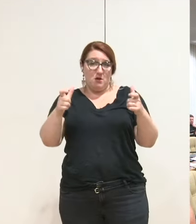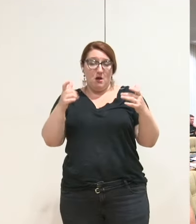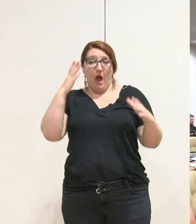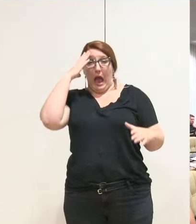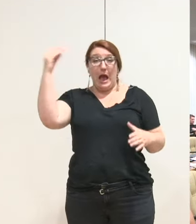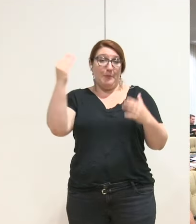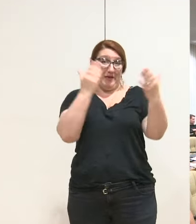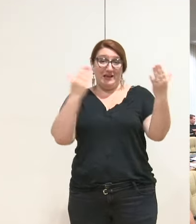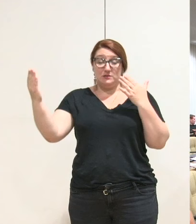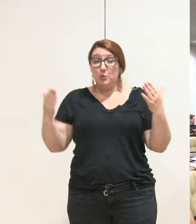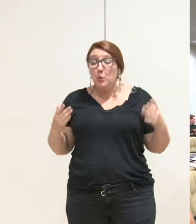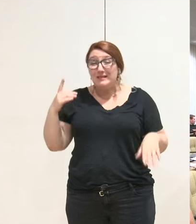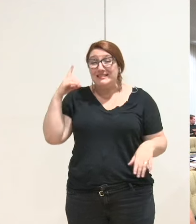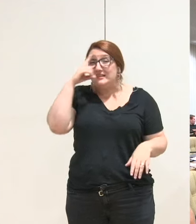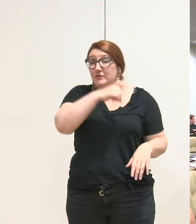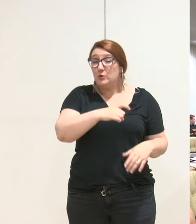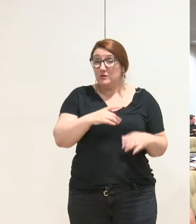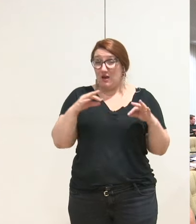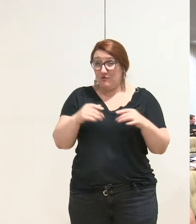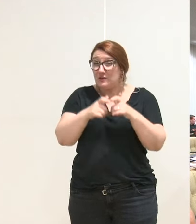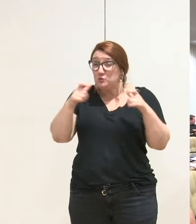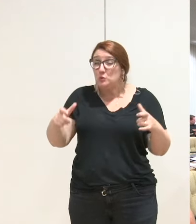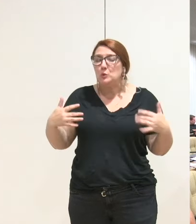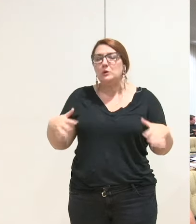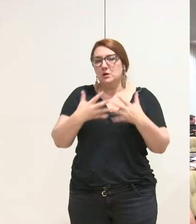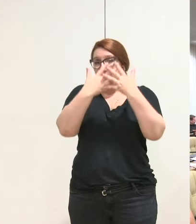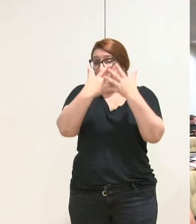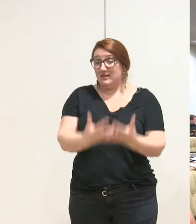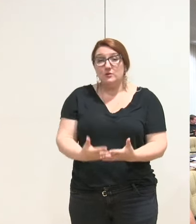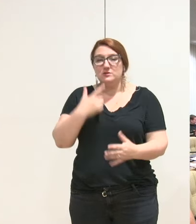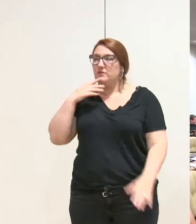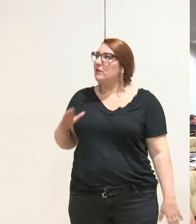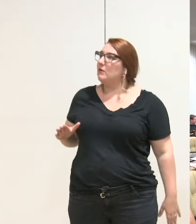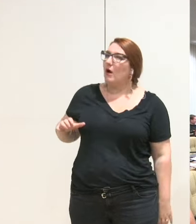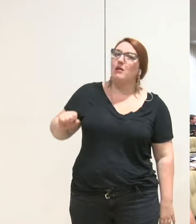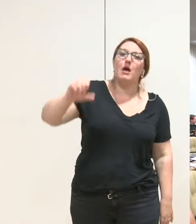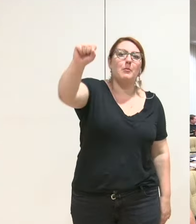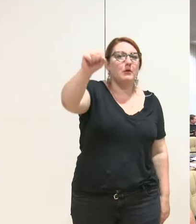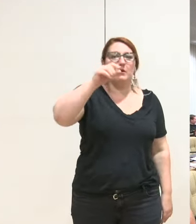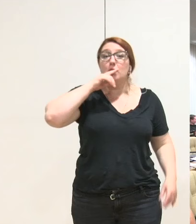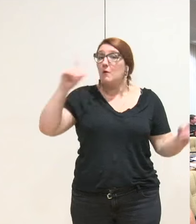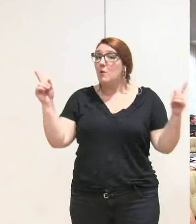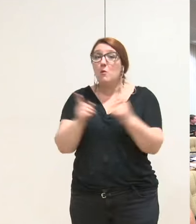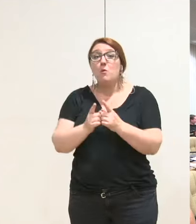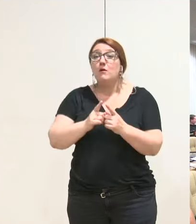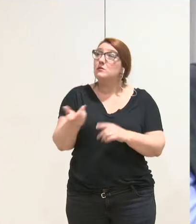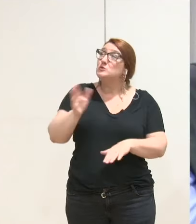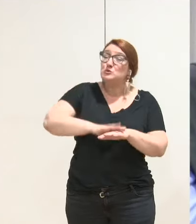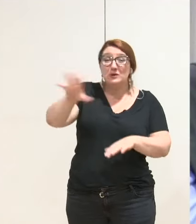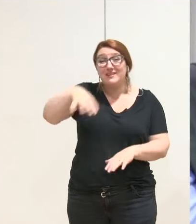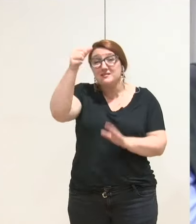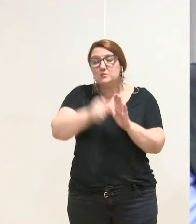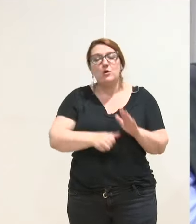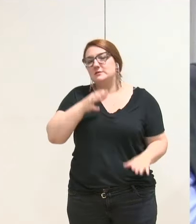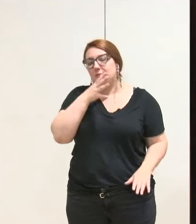doute trop lourd structurellement pour pouvoir être redressé en un temps aussi court que celui des 15 mois